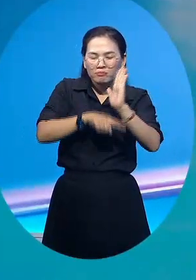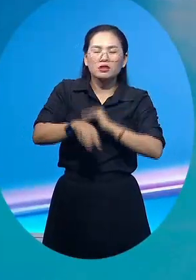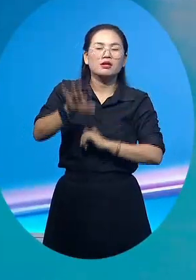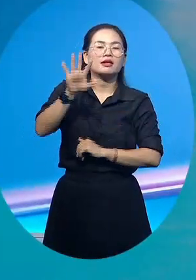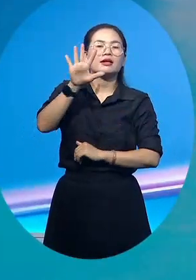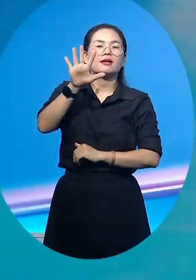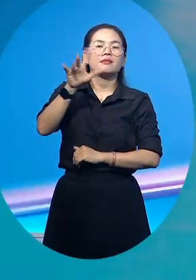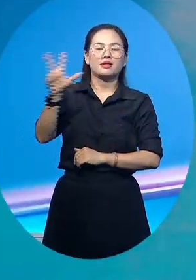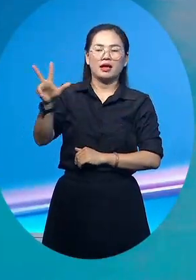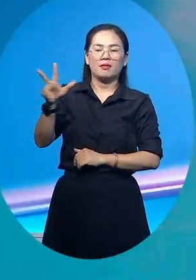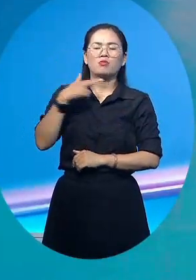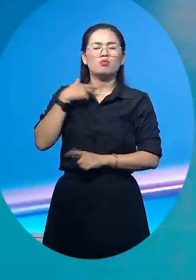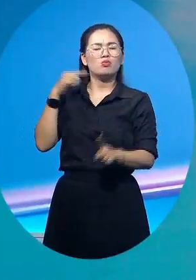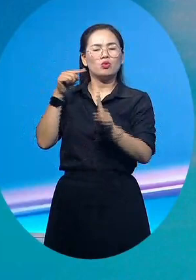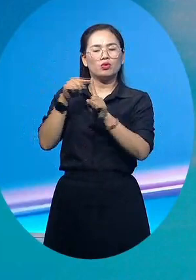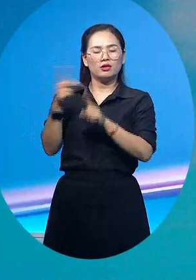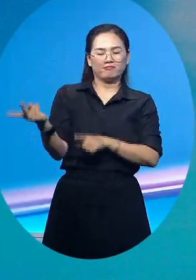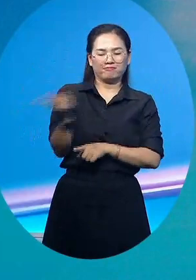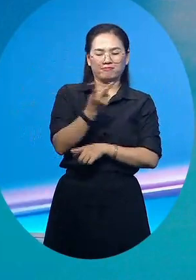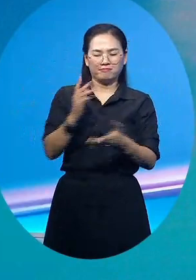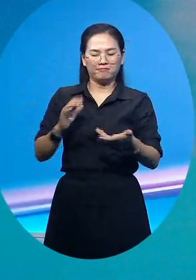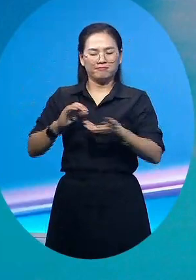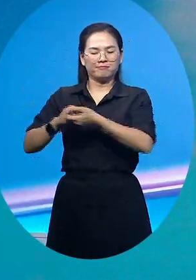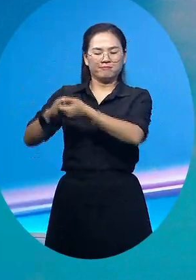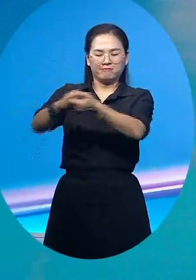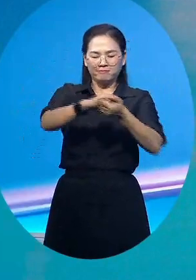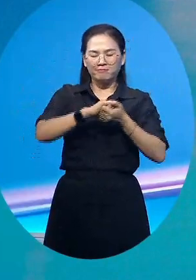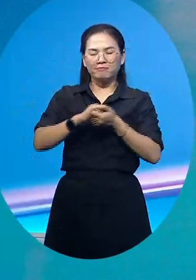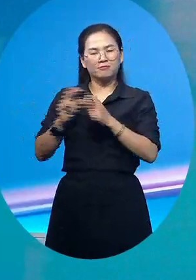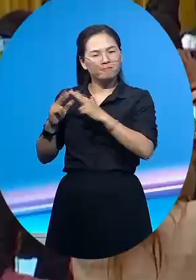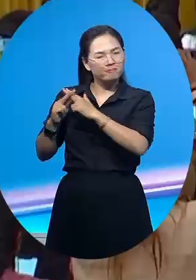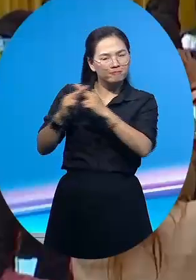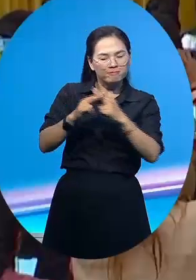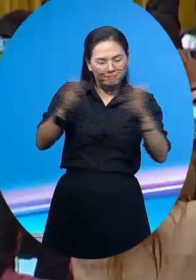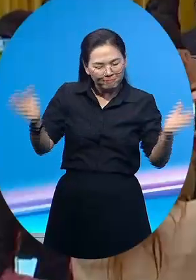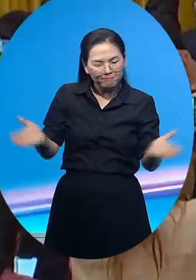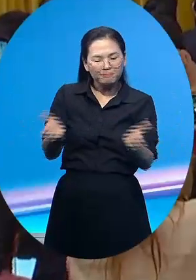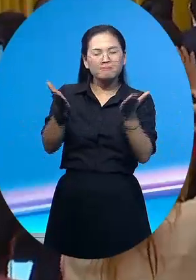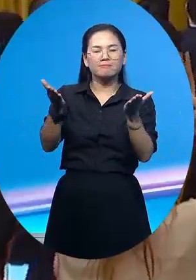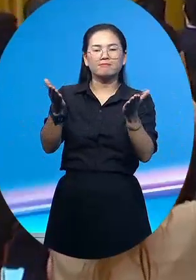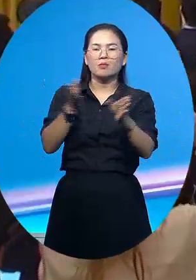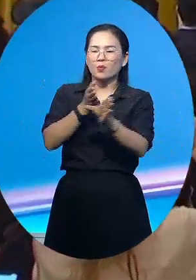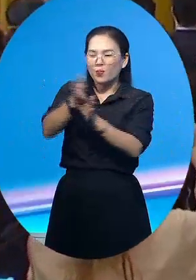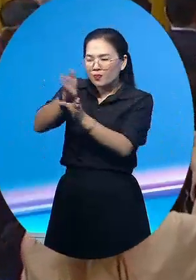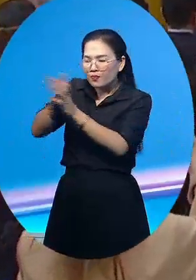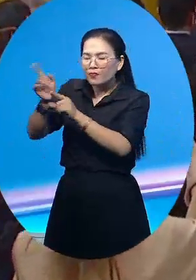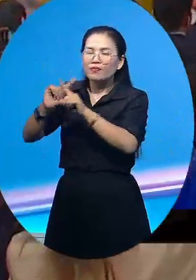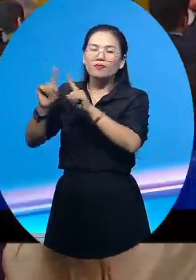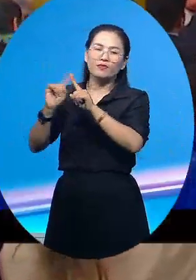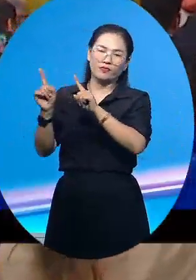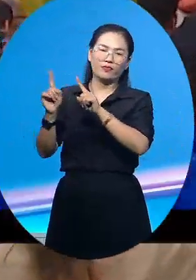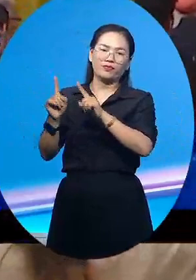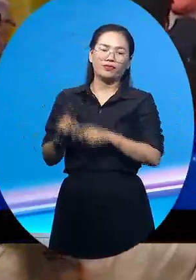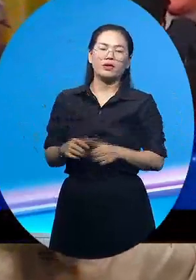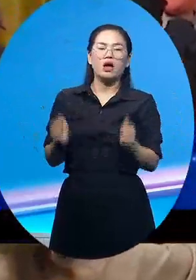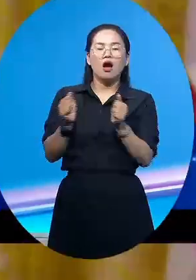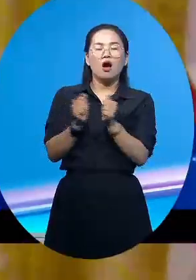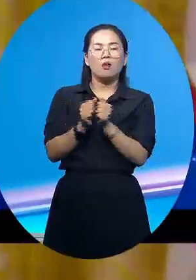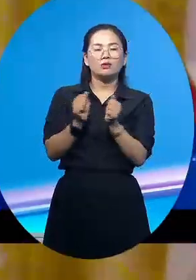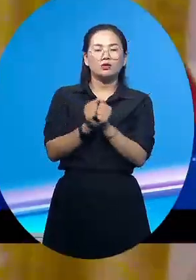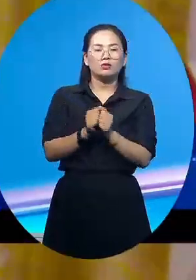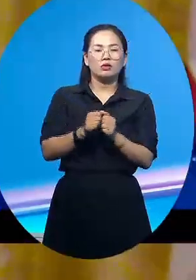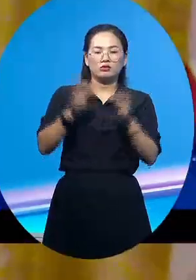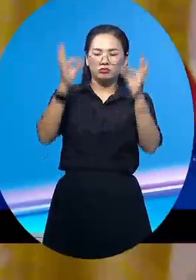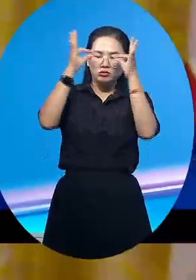đề cập đến quyết tâm thúc đẩy quan hệ song phương trình nhiều lĩnh vực phát biểu trong cuộc họp báo chung tổng thống